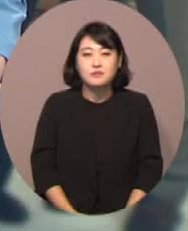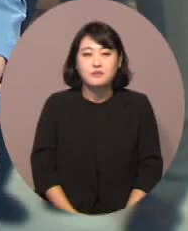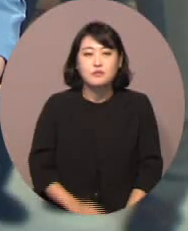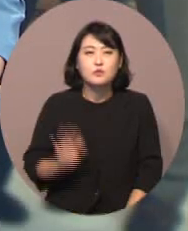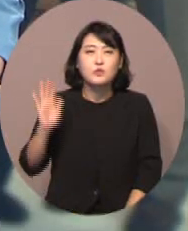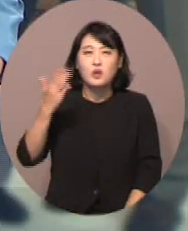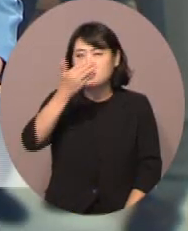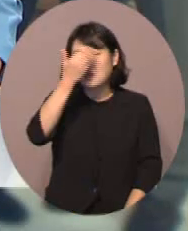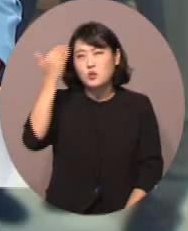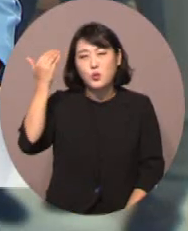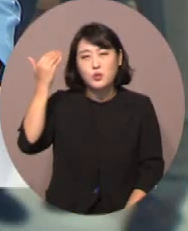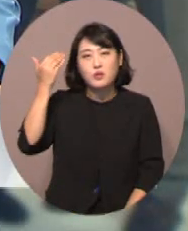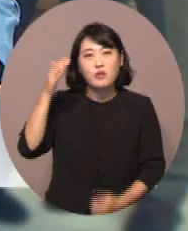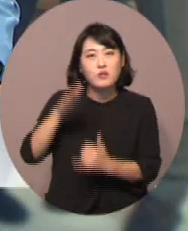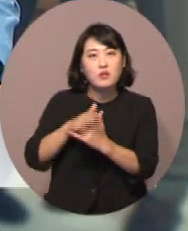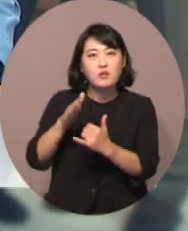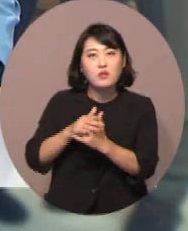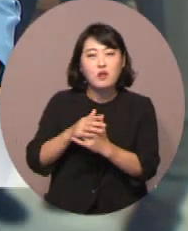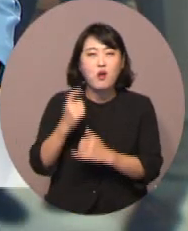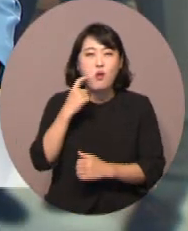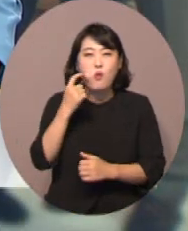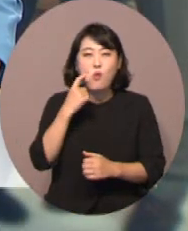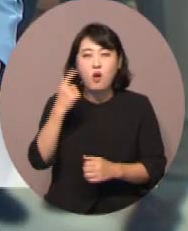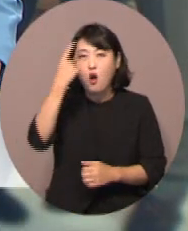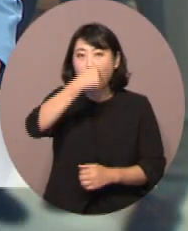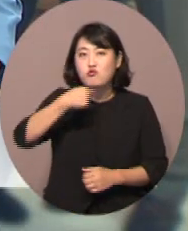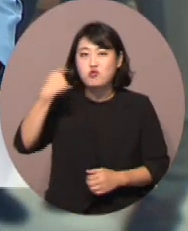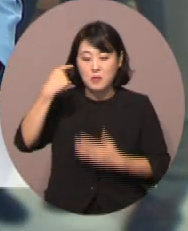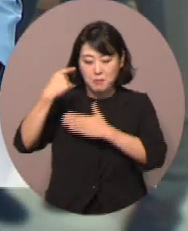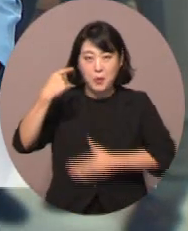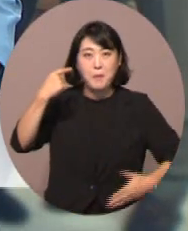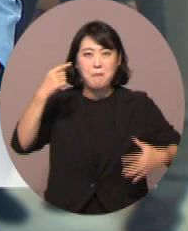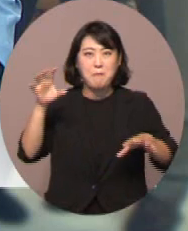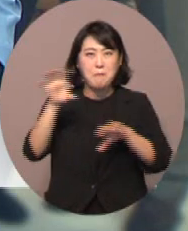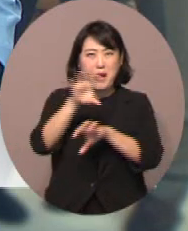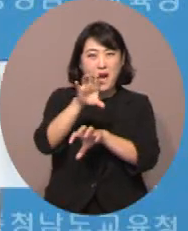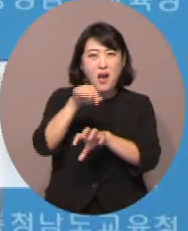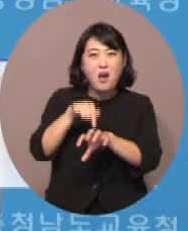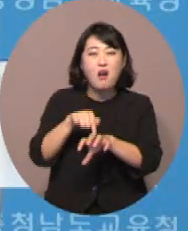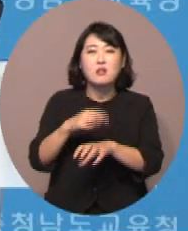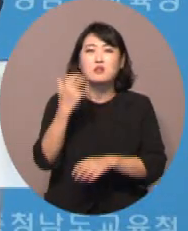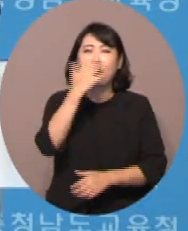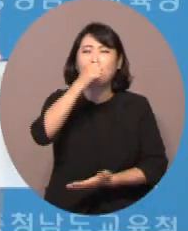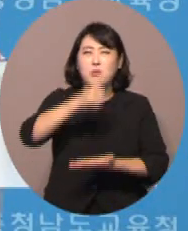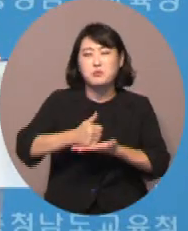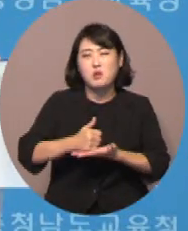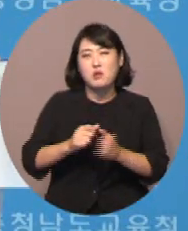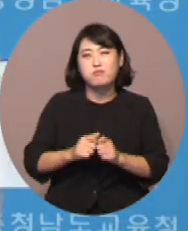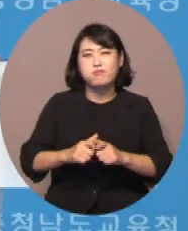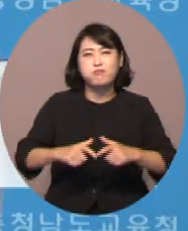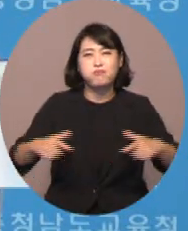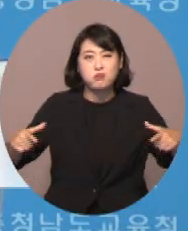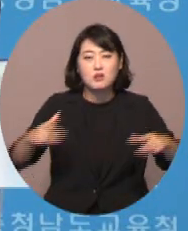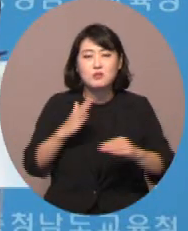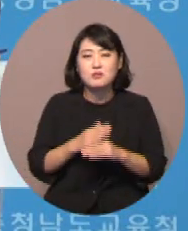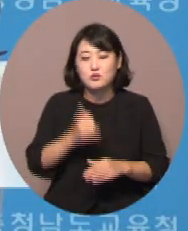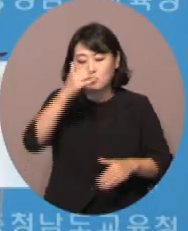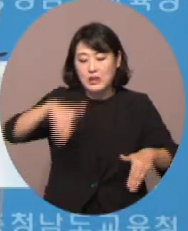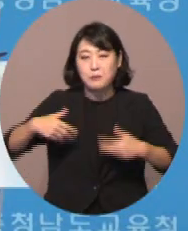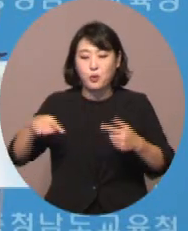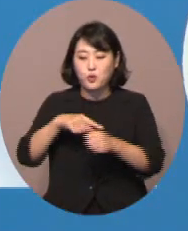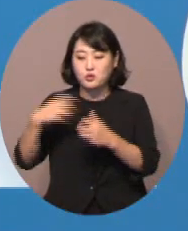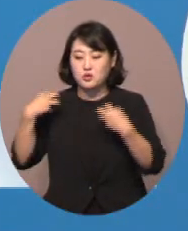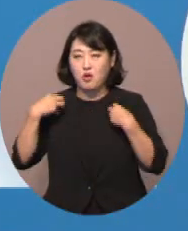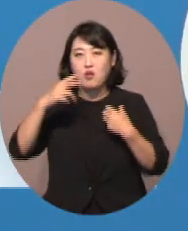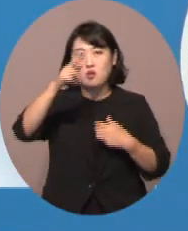최근 청소년을 중심으로 허위 합성 영상물 이른바 디페이 그를 활용한 성범죄가 확산하는 가운데 충남 교육청과